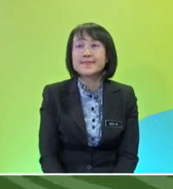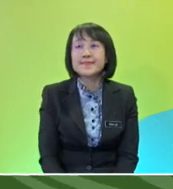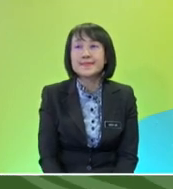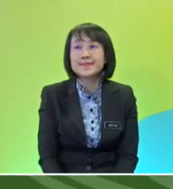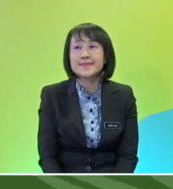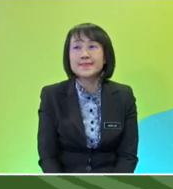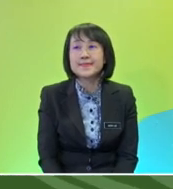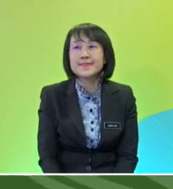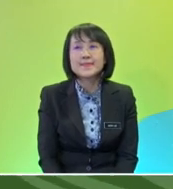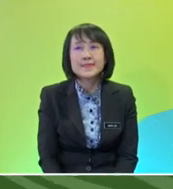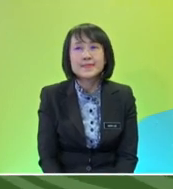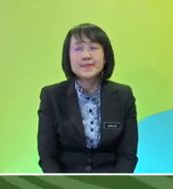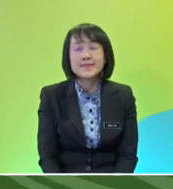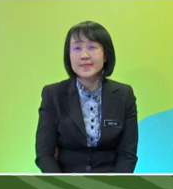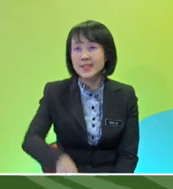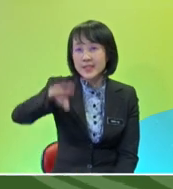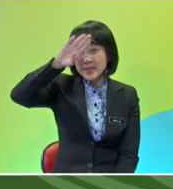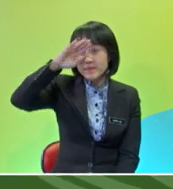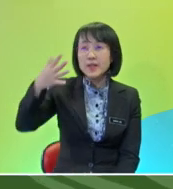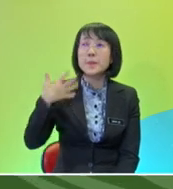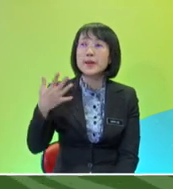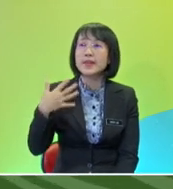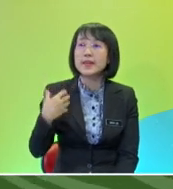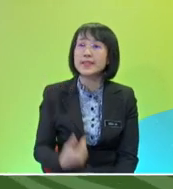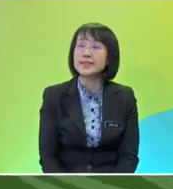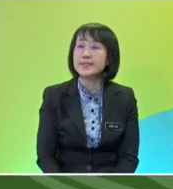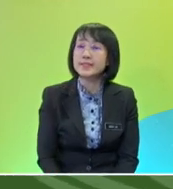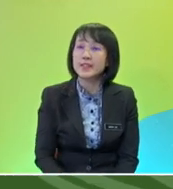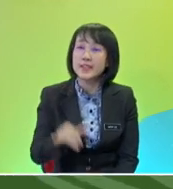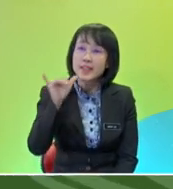Unmute dulu. Demam panas. Demam panas. Okey, dan terakhir adik Yashwini.